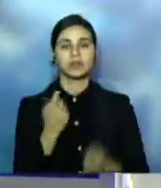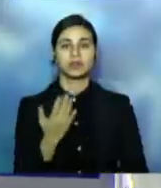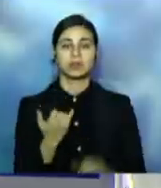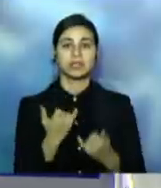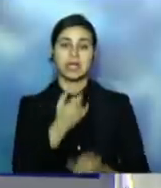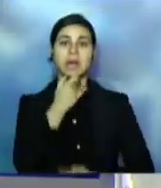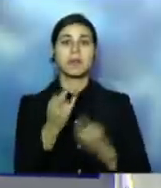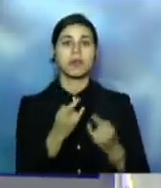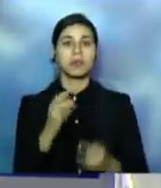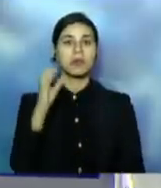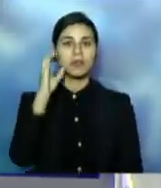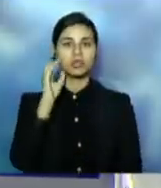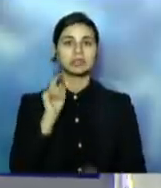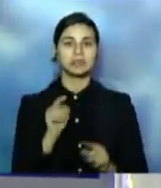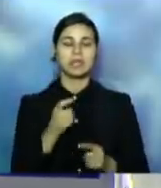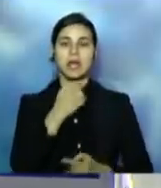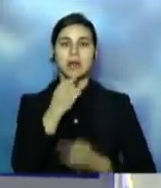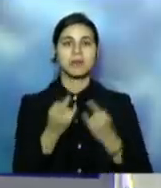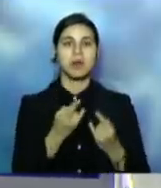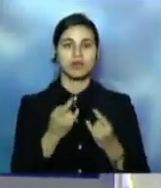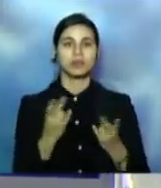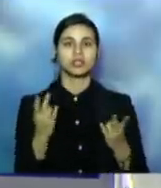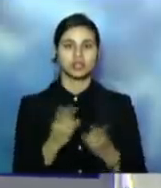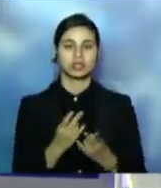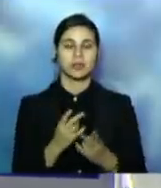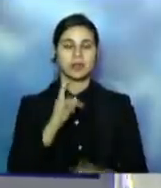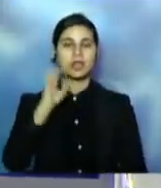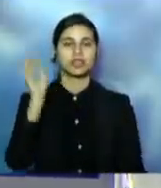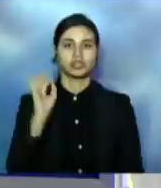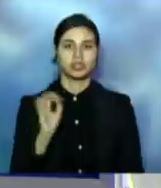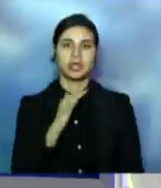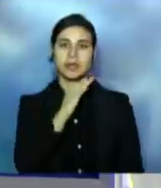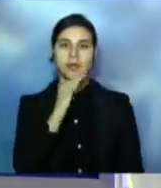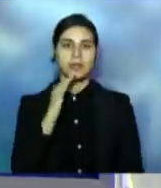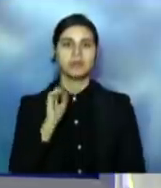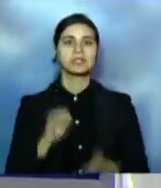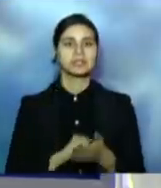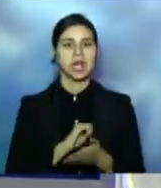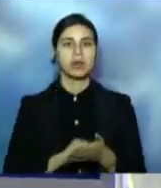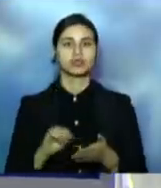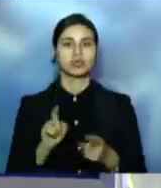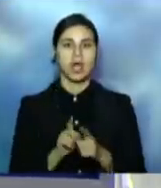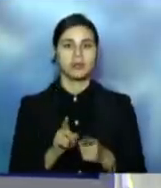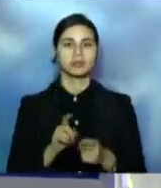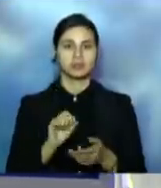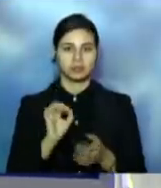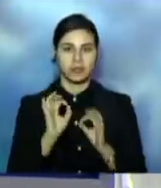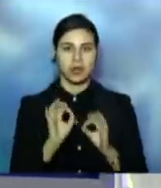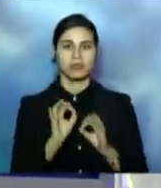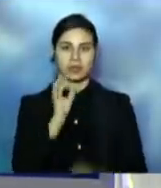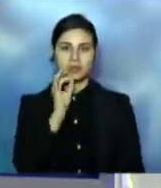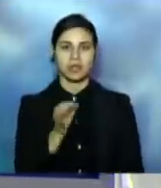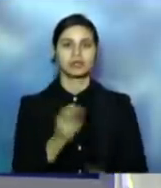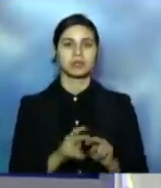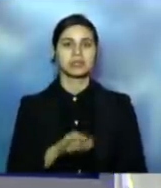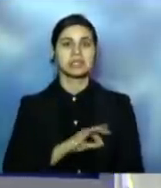ახლა მაყურებელმა მოისმინა. მაყურებელს ჭირდება ხშირად ბევრი საბუთი, არგუმენტი იმის სასარგებლოდ,